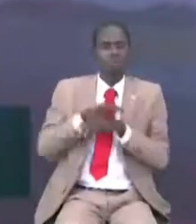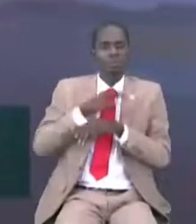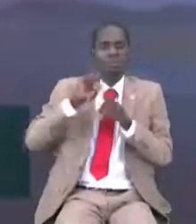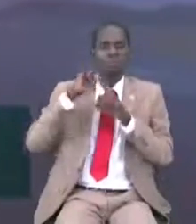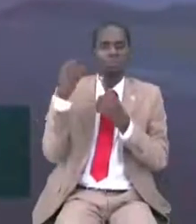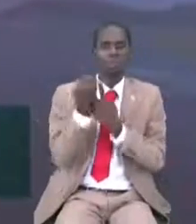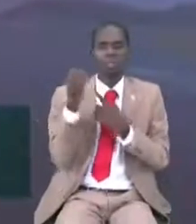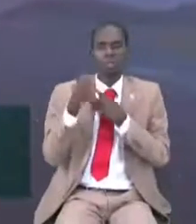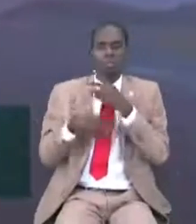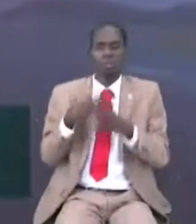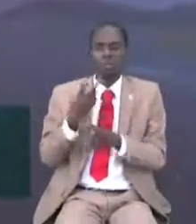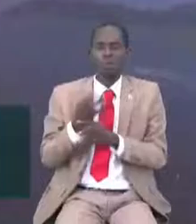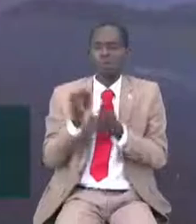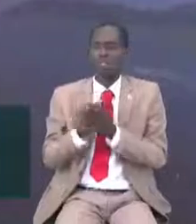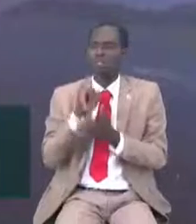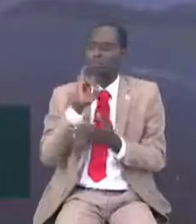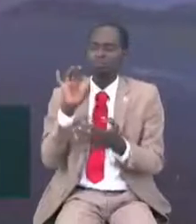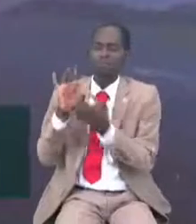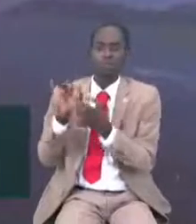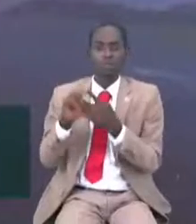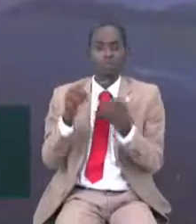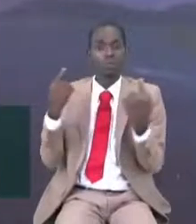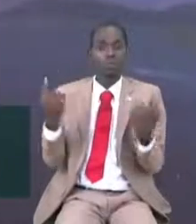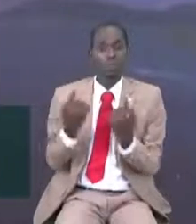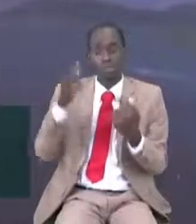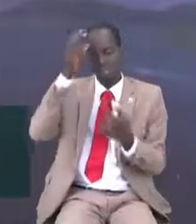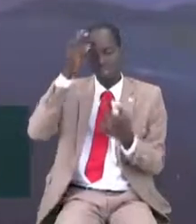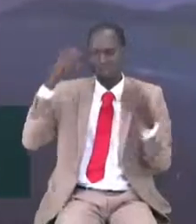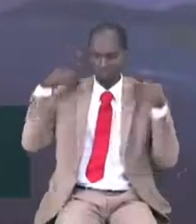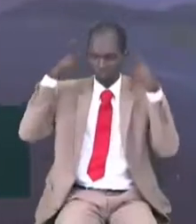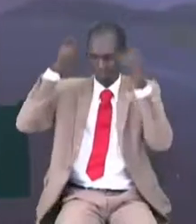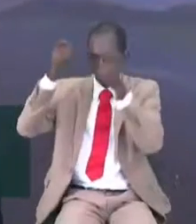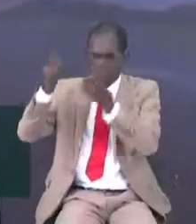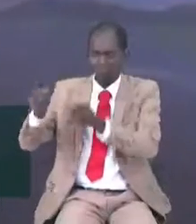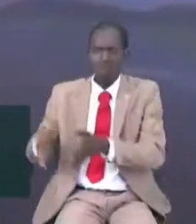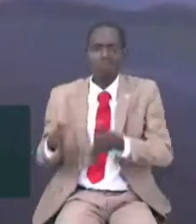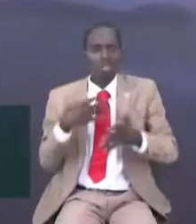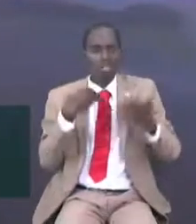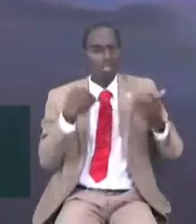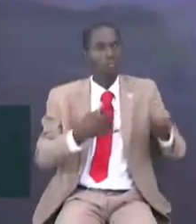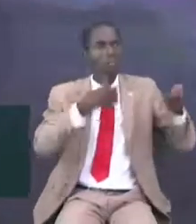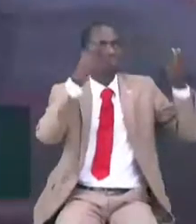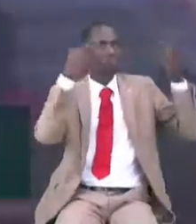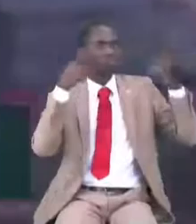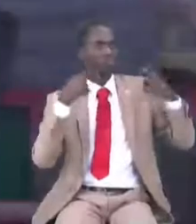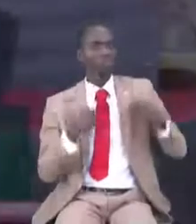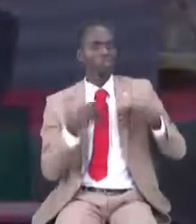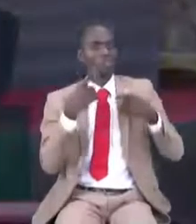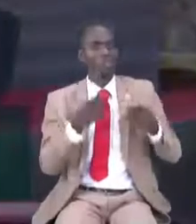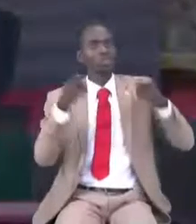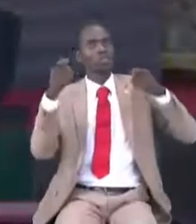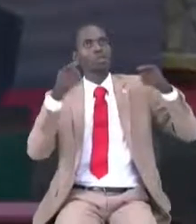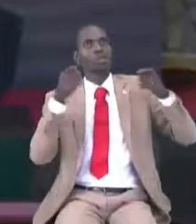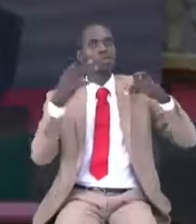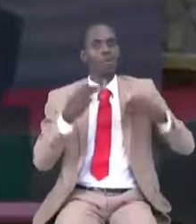prend le joug de Christ, c'est-à-dire les principes de Christ, le contrôle de Christ sur sa vie. Prenez mon